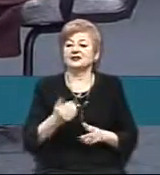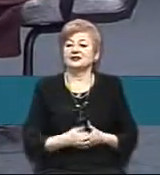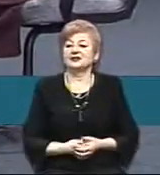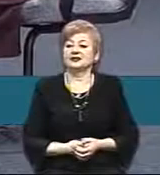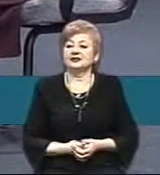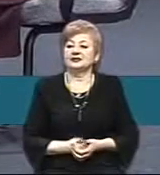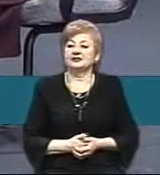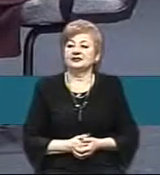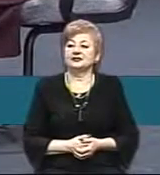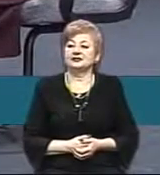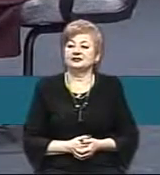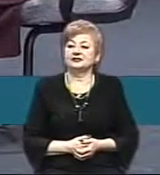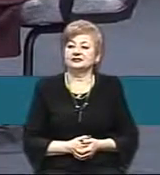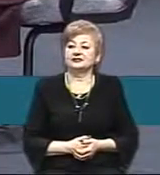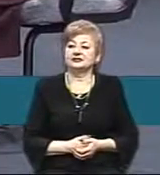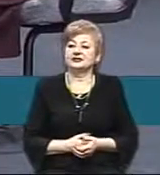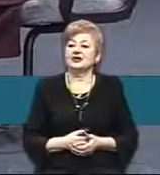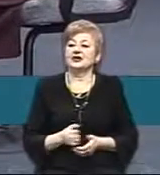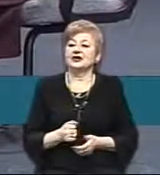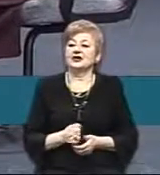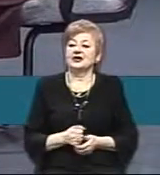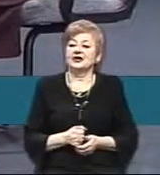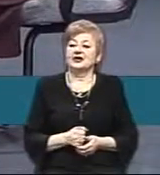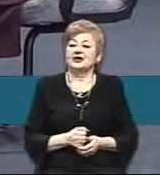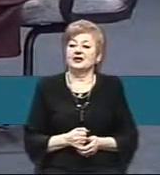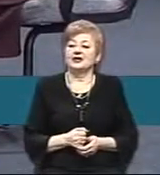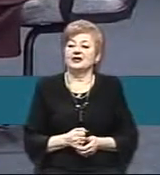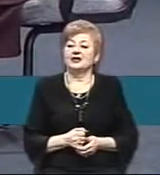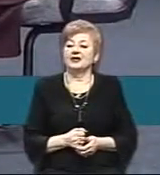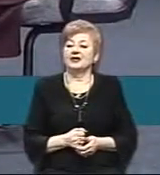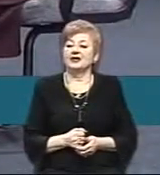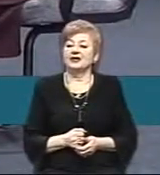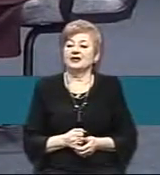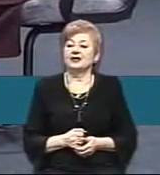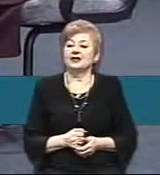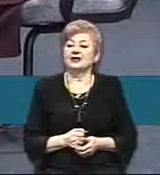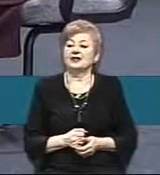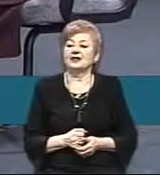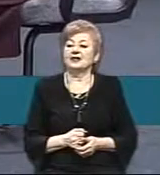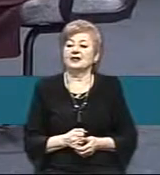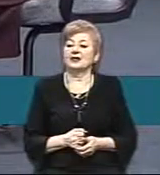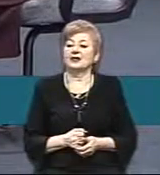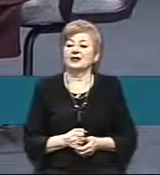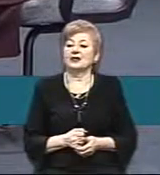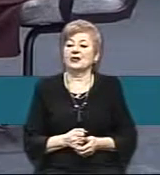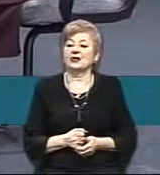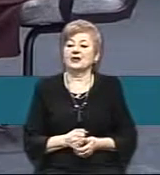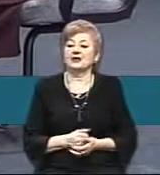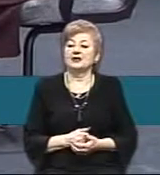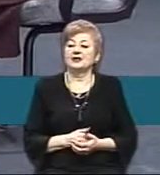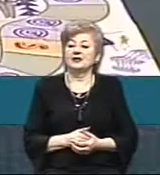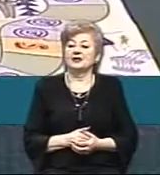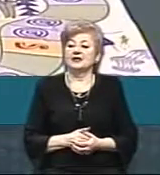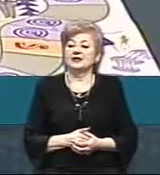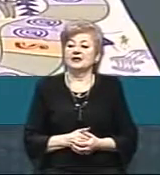Так. Зараз а, може нього, а може в нього бутилька. Була якась нарядна шапочка? Оце от сюди. Ось сюди. Так, у Іри успішна історія. На